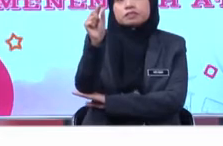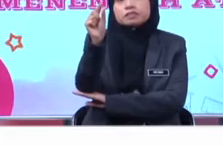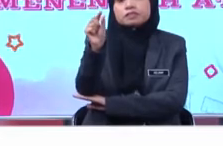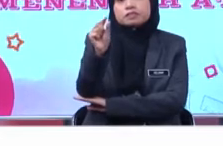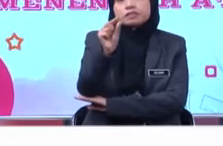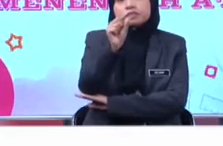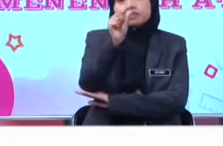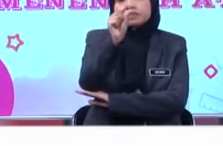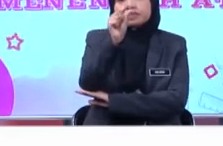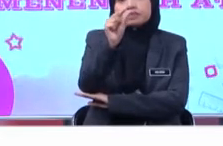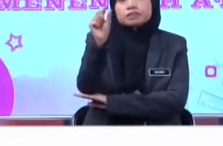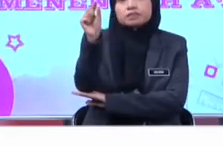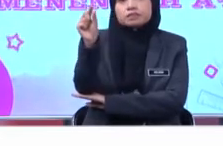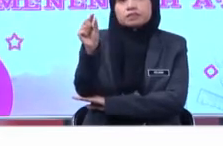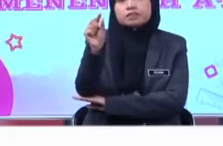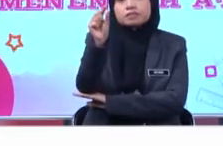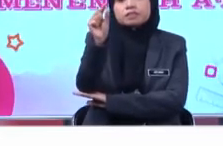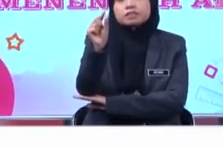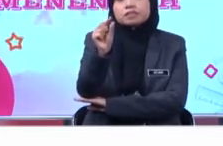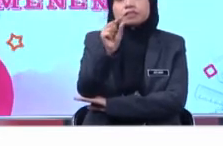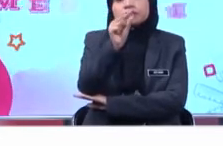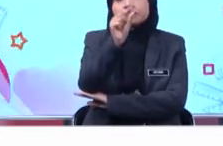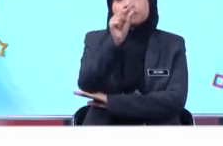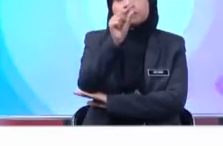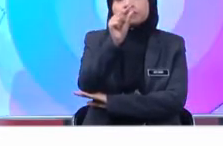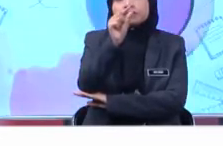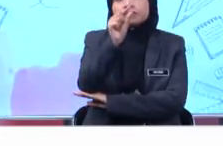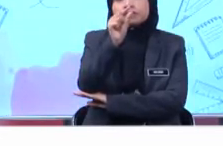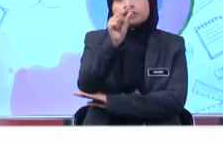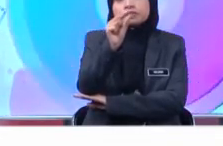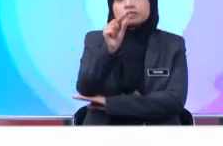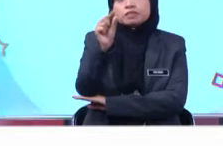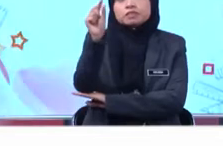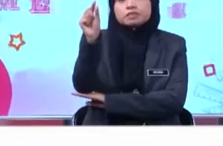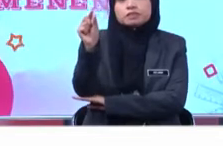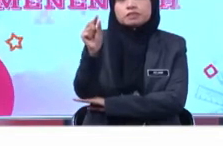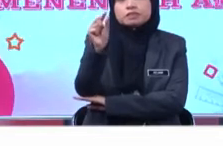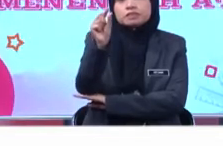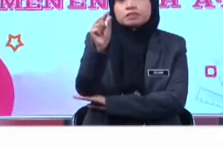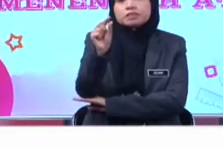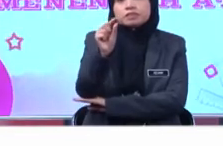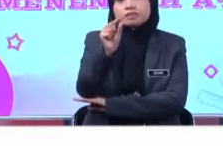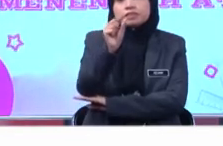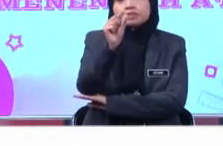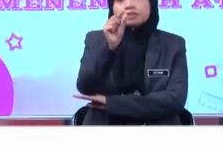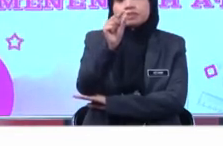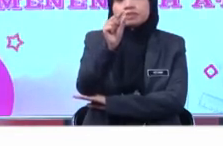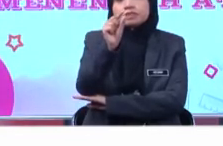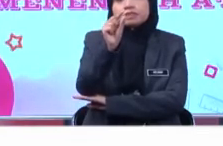Allahumma feel out we72